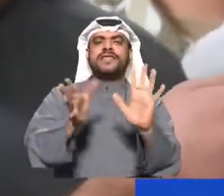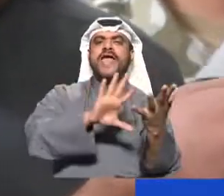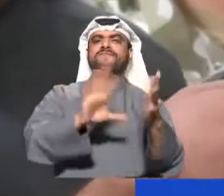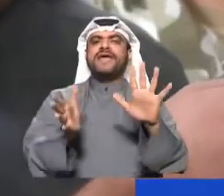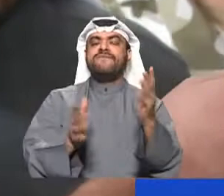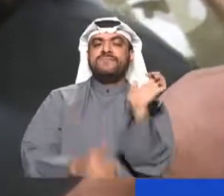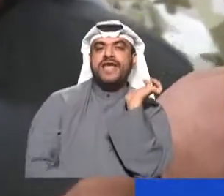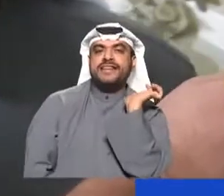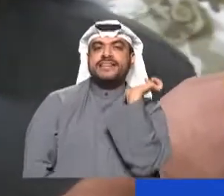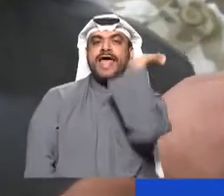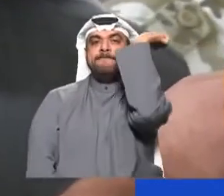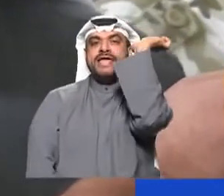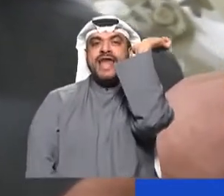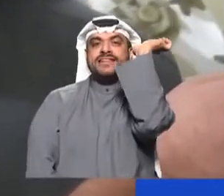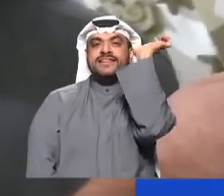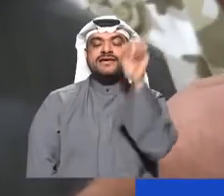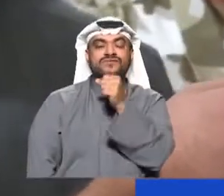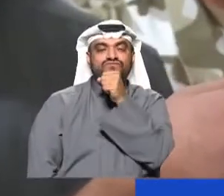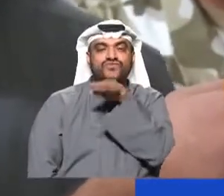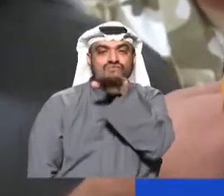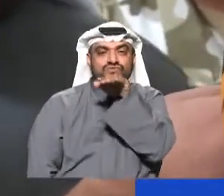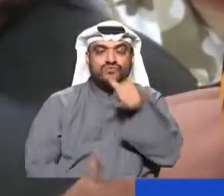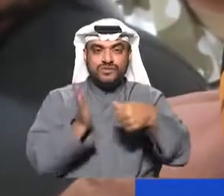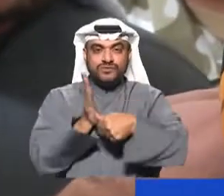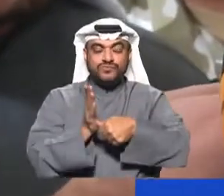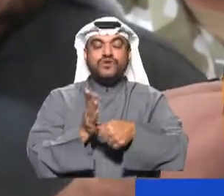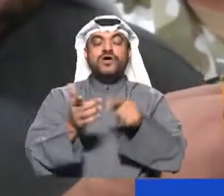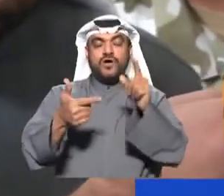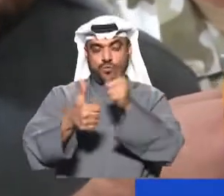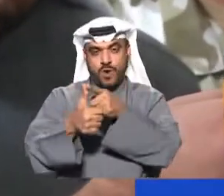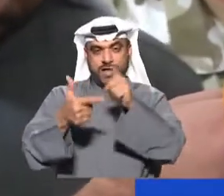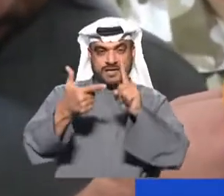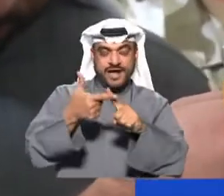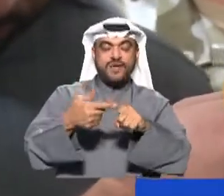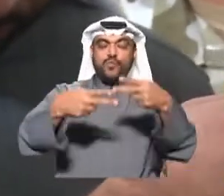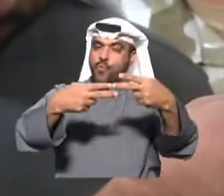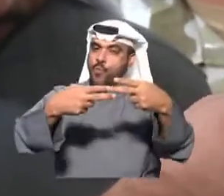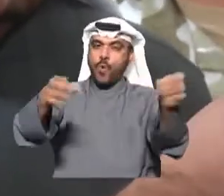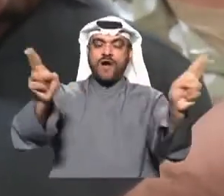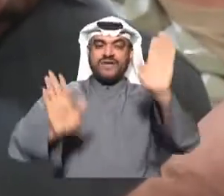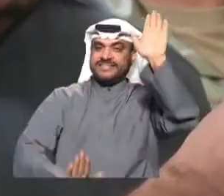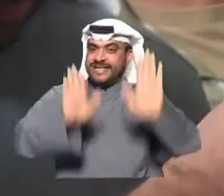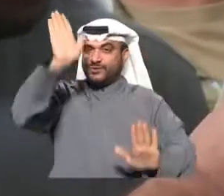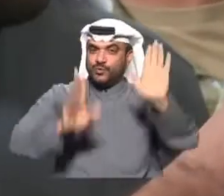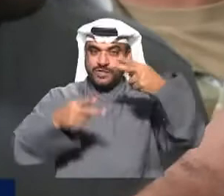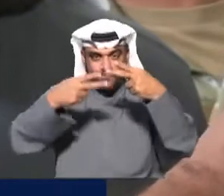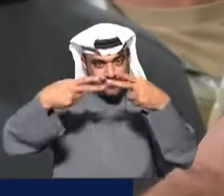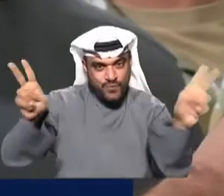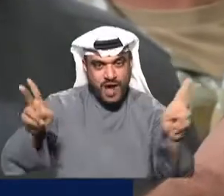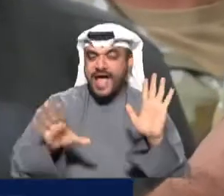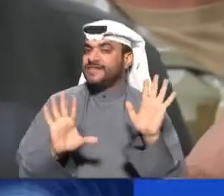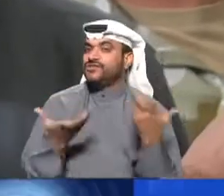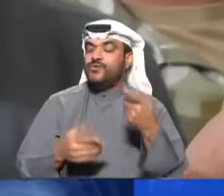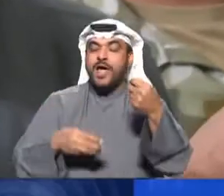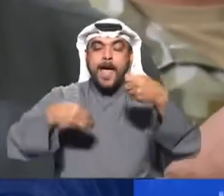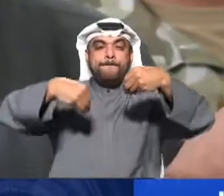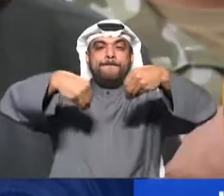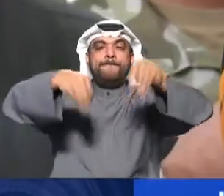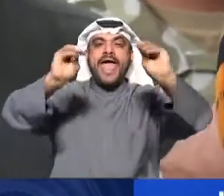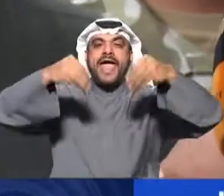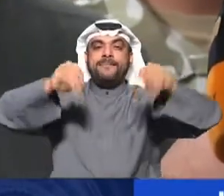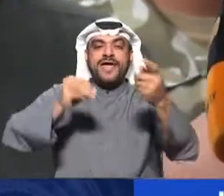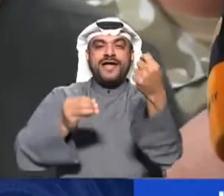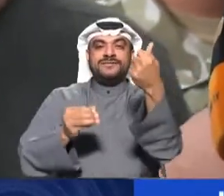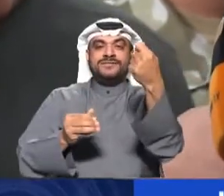الاجتماعية، واعتقد كان في توافق على احد التقارير فيما يتعلق بموضوع الاستبدال، وتم التصويت عليه كمداولة اولى مع بعض